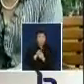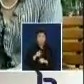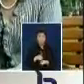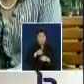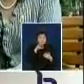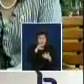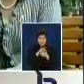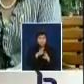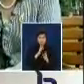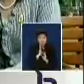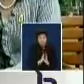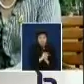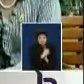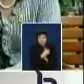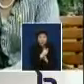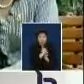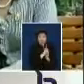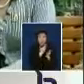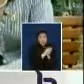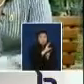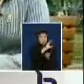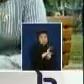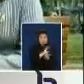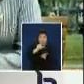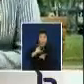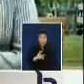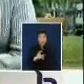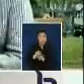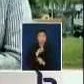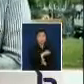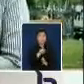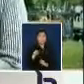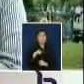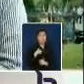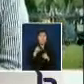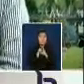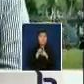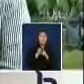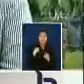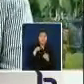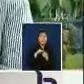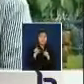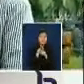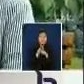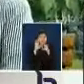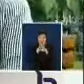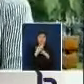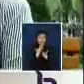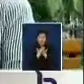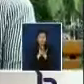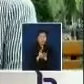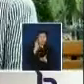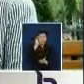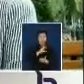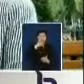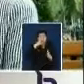จที่มาพบก็เป็นนักลงทุนที่ทั้งสองประเทศก็คือมีทุนลงทุนที่เมืองไ